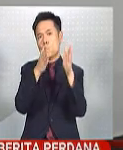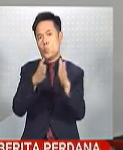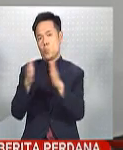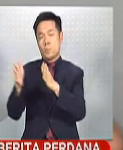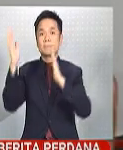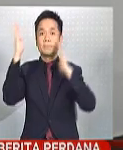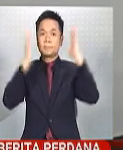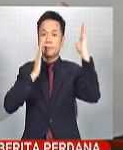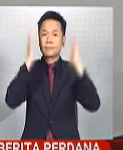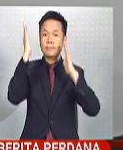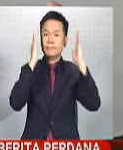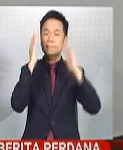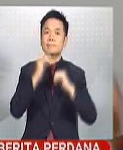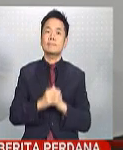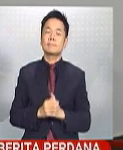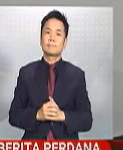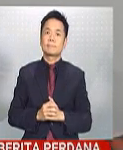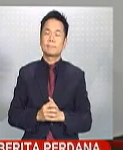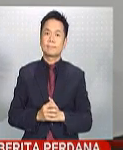dan